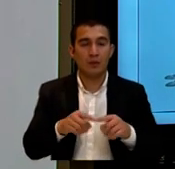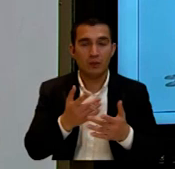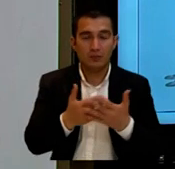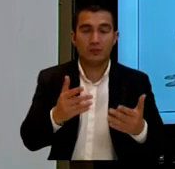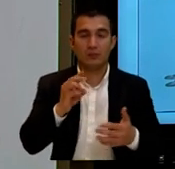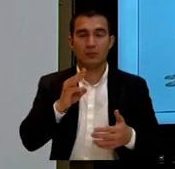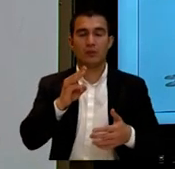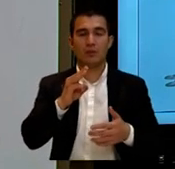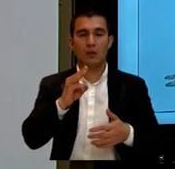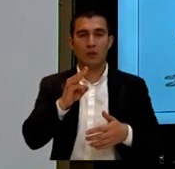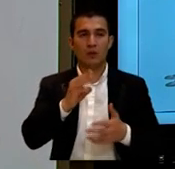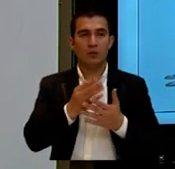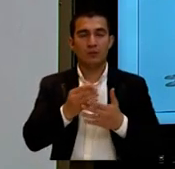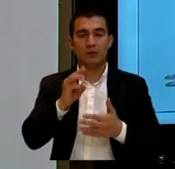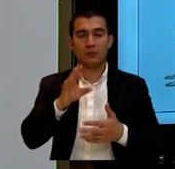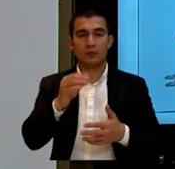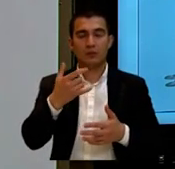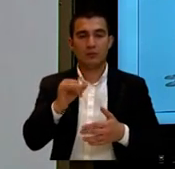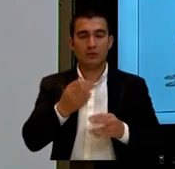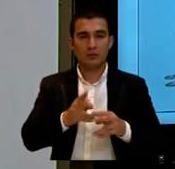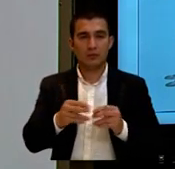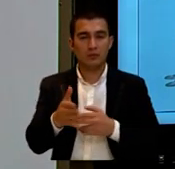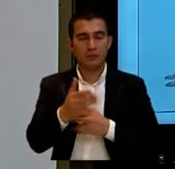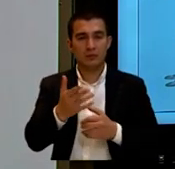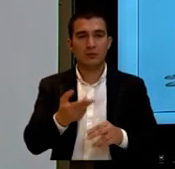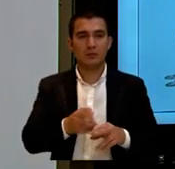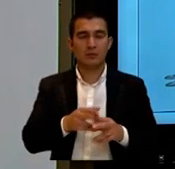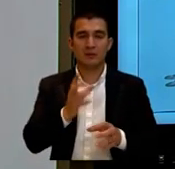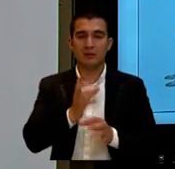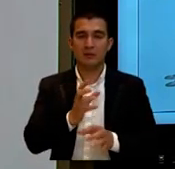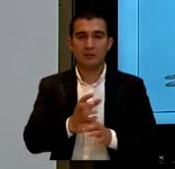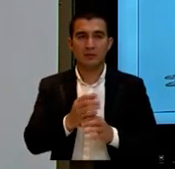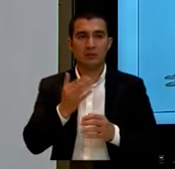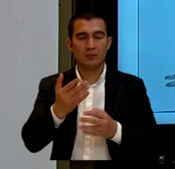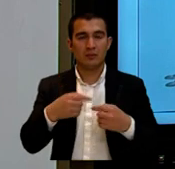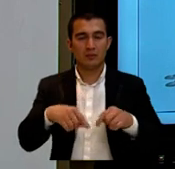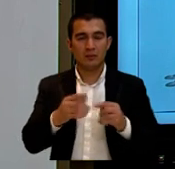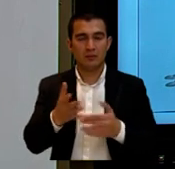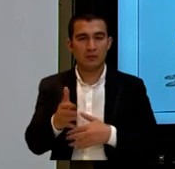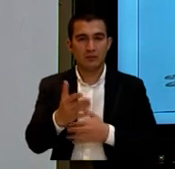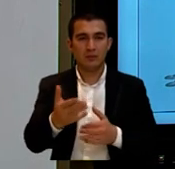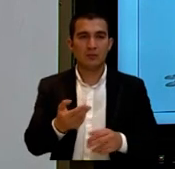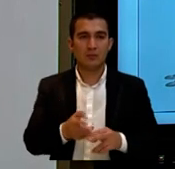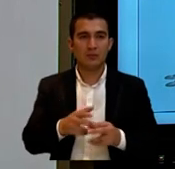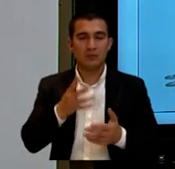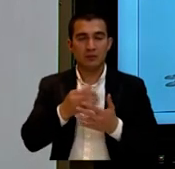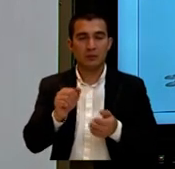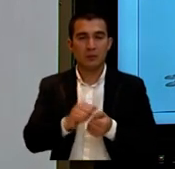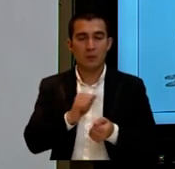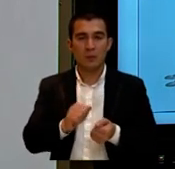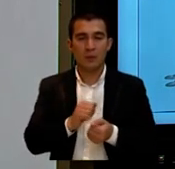Қٰi Қи Қoup anhllar Қөлемən Қи жерден қ Қи сам aspects Қій Қарқир Ide Құты жерден Құх